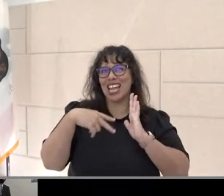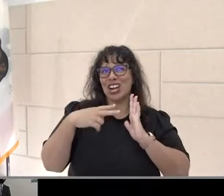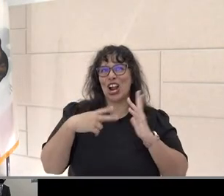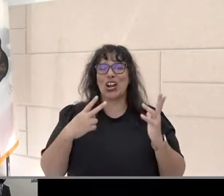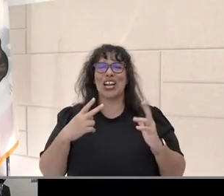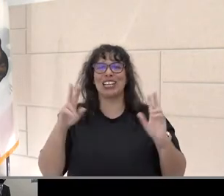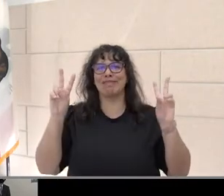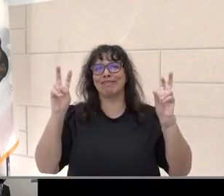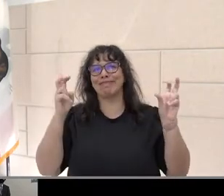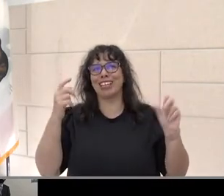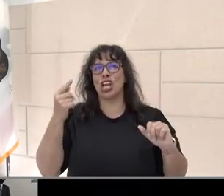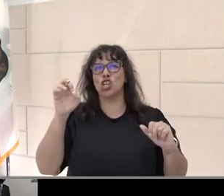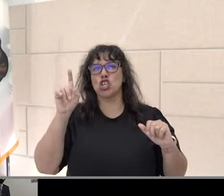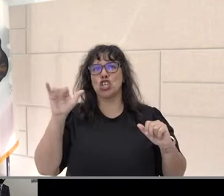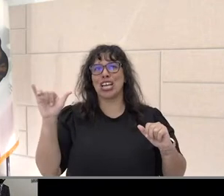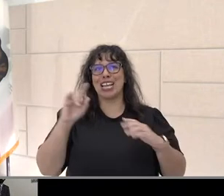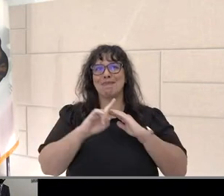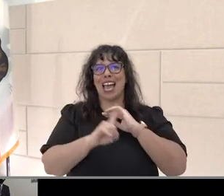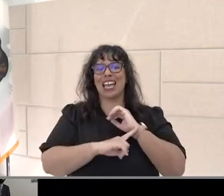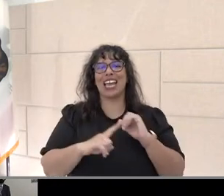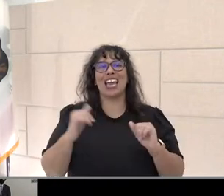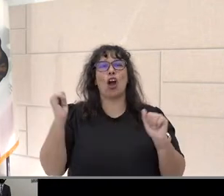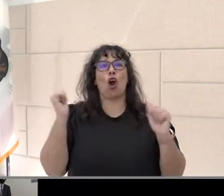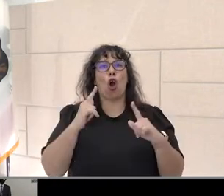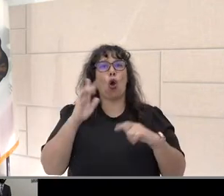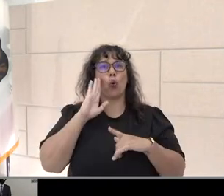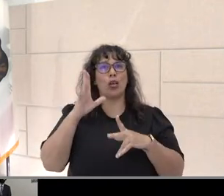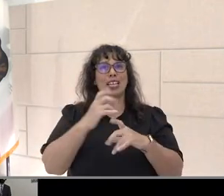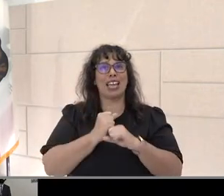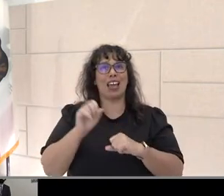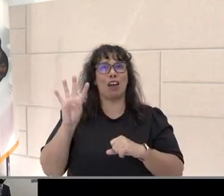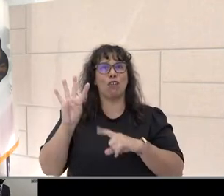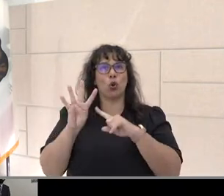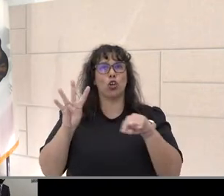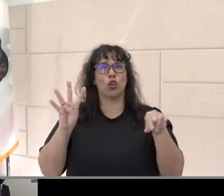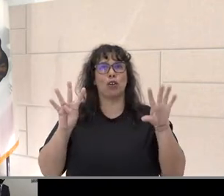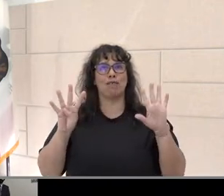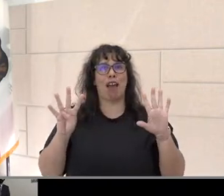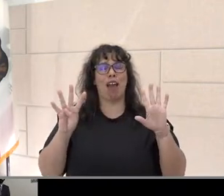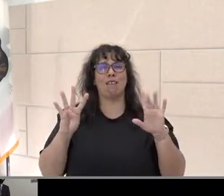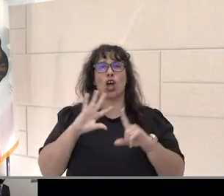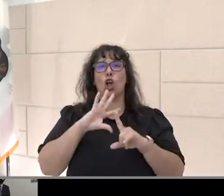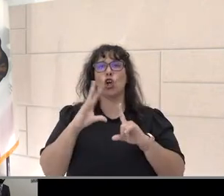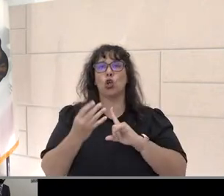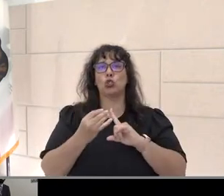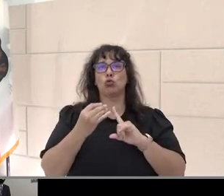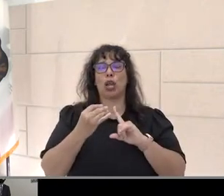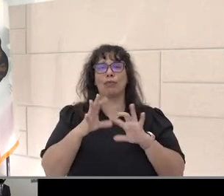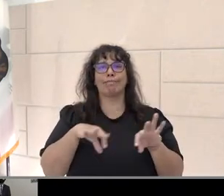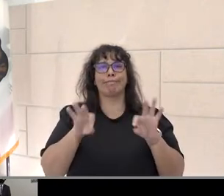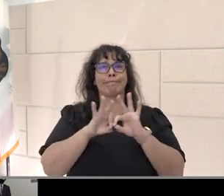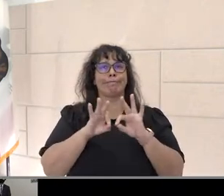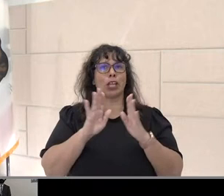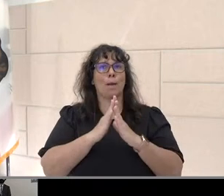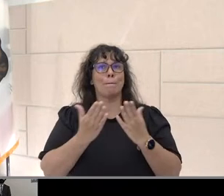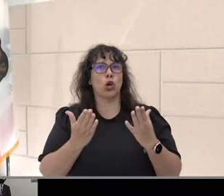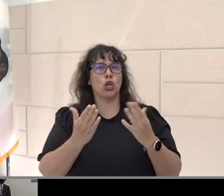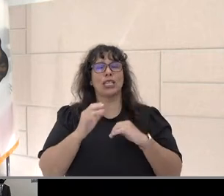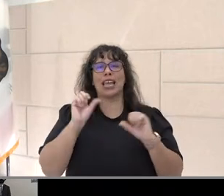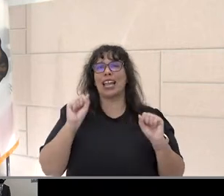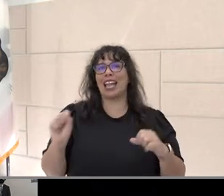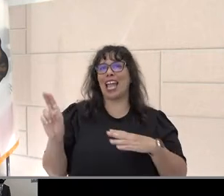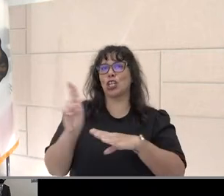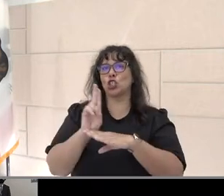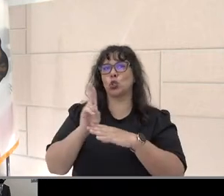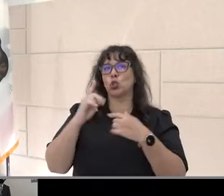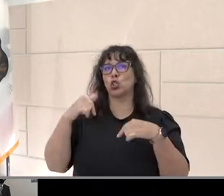ប់ទៅវិញនៅបង្ហាញពីការនៅទទួលបាននឹងសិភៅ